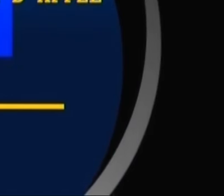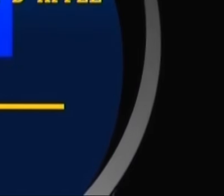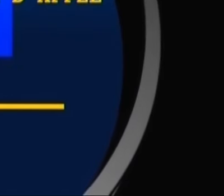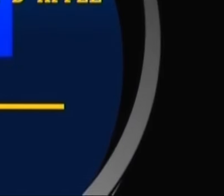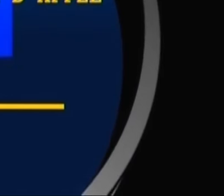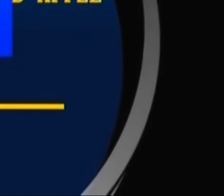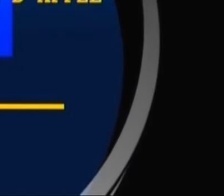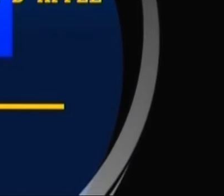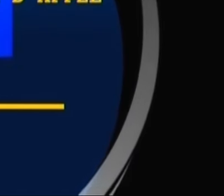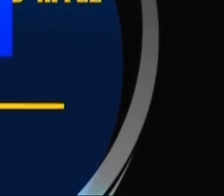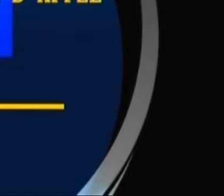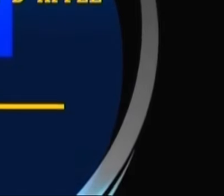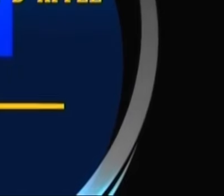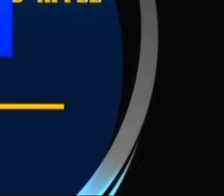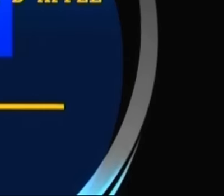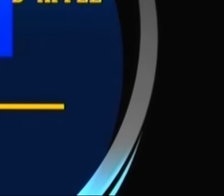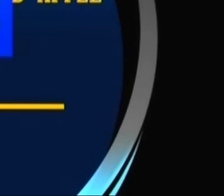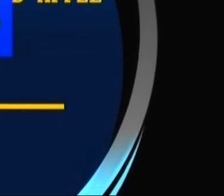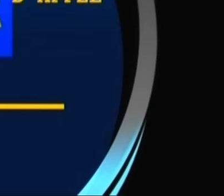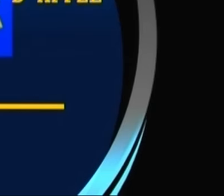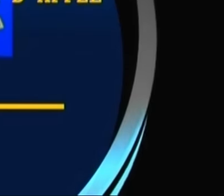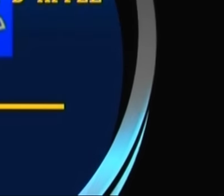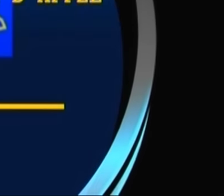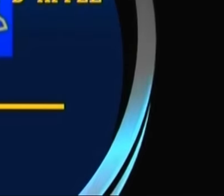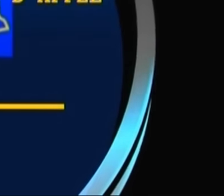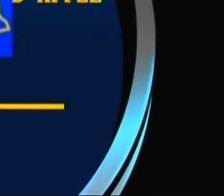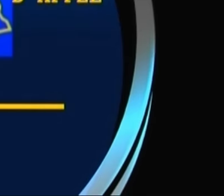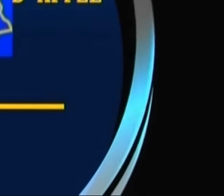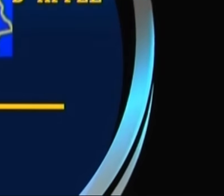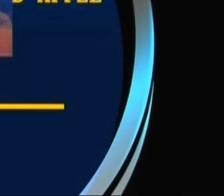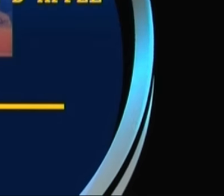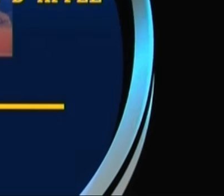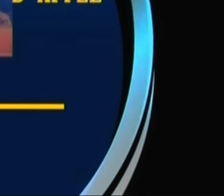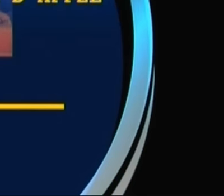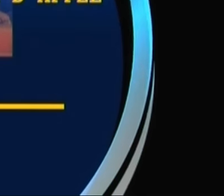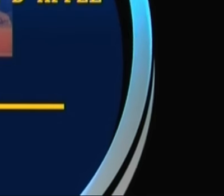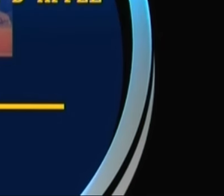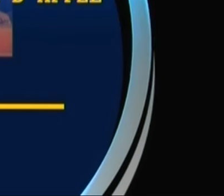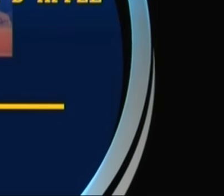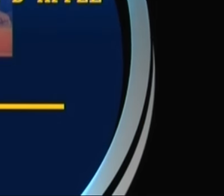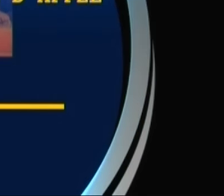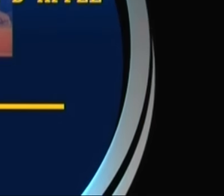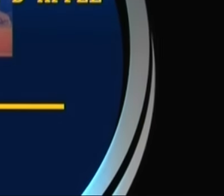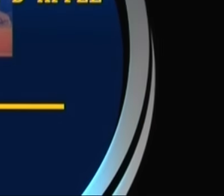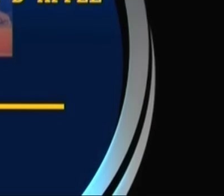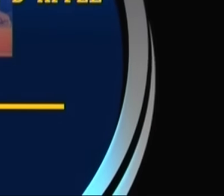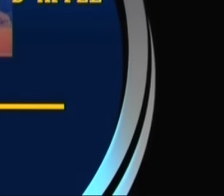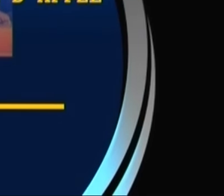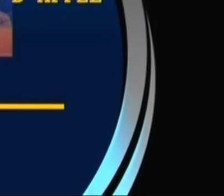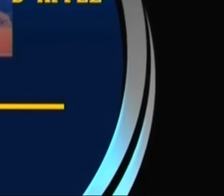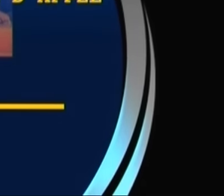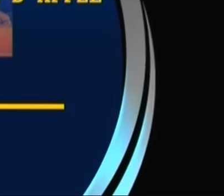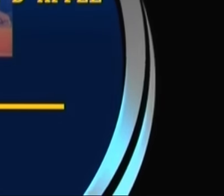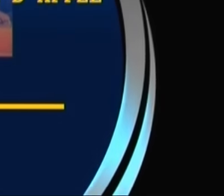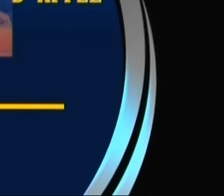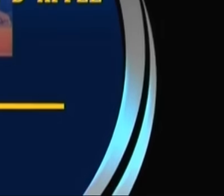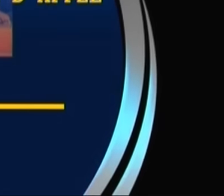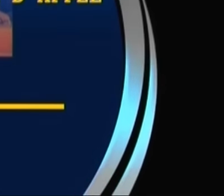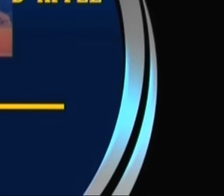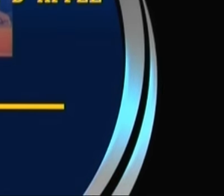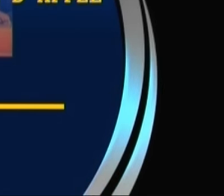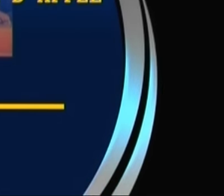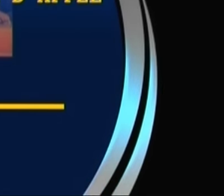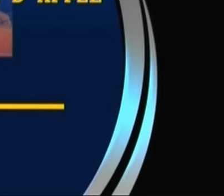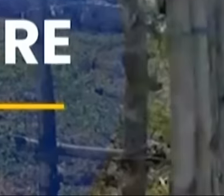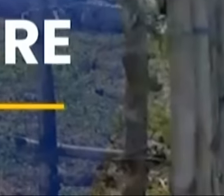qui examinait le cas de chaque député. Le MLC a perdu tous ses 4 sièges. Le détail ici dans un instant.